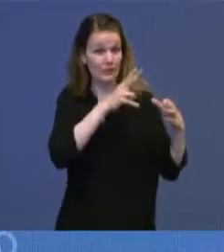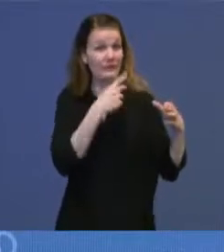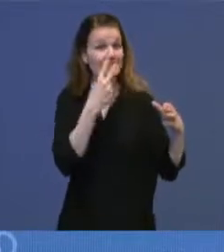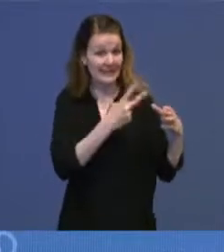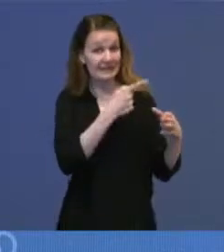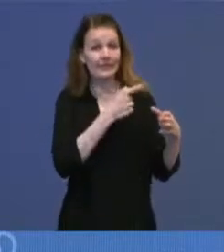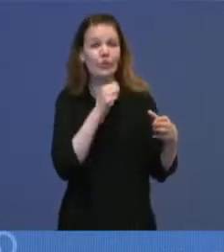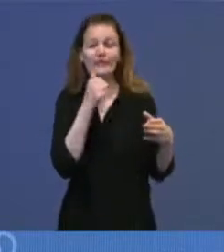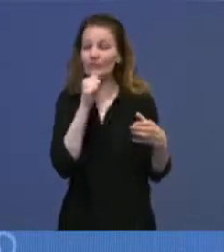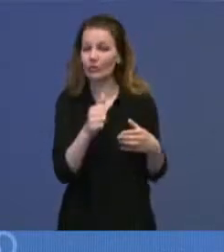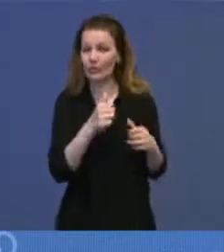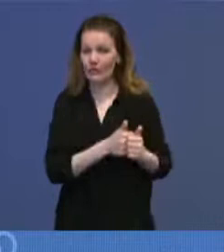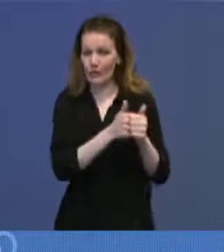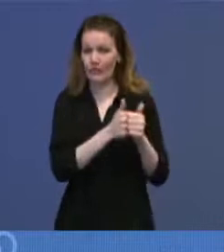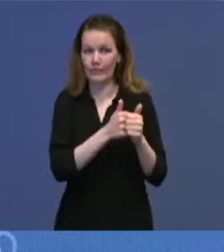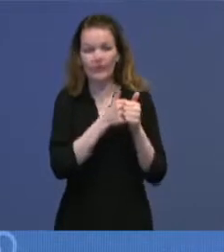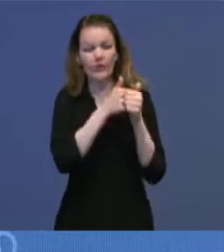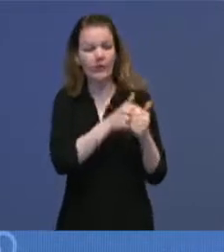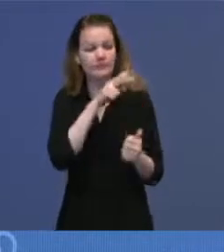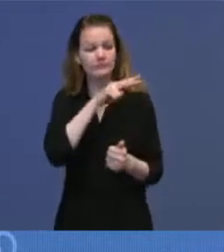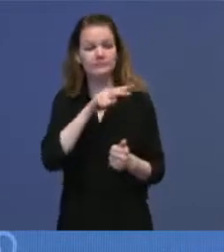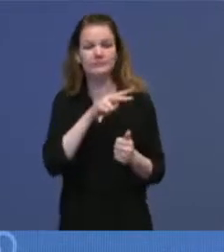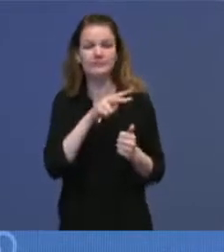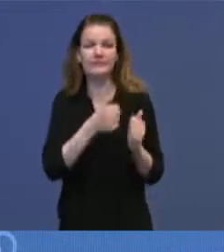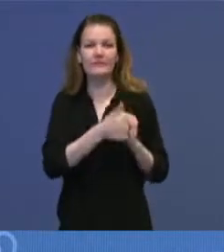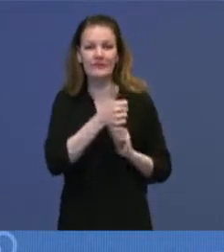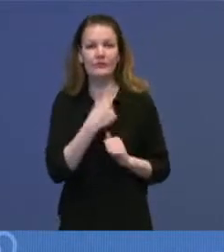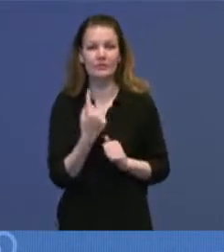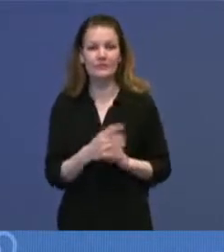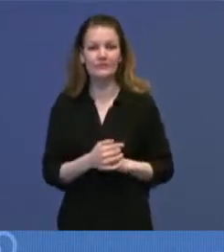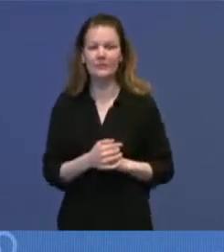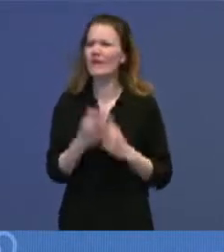må vi følge nøye med på utviklingen av dette. Det er en del av det vi nå gjør også på kort sikt.